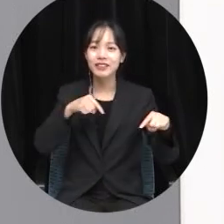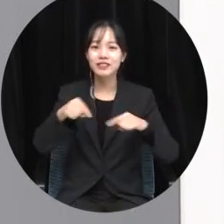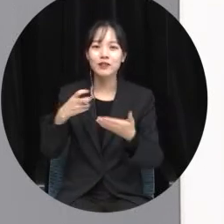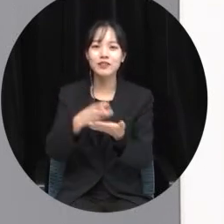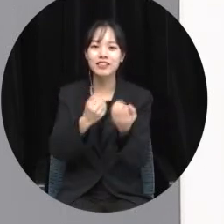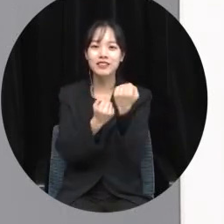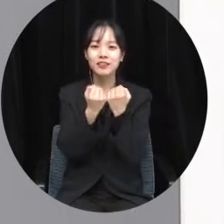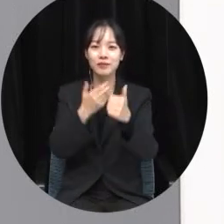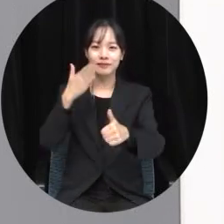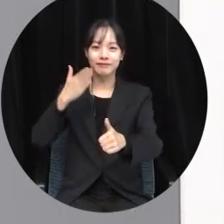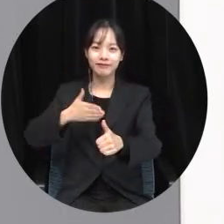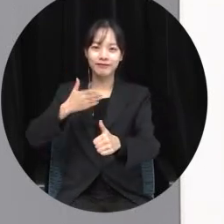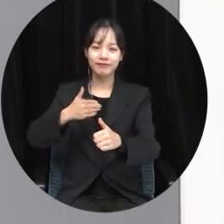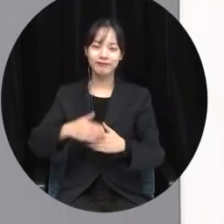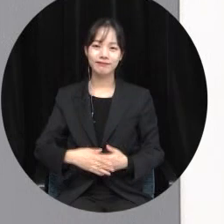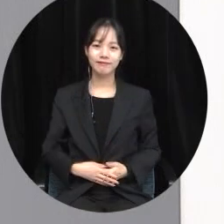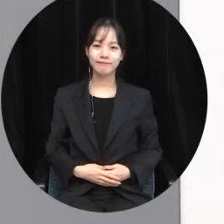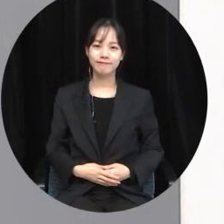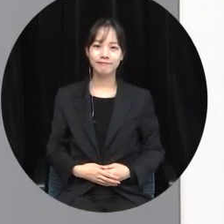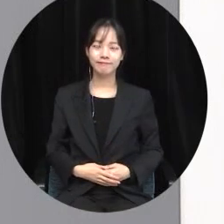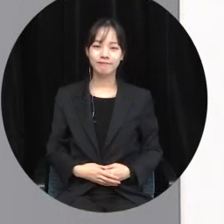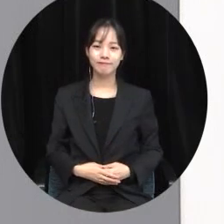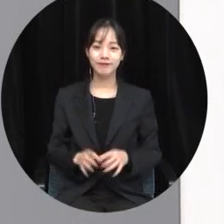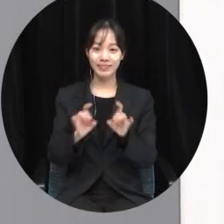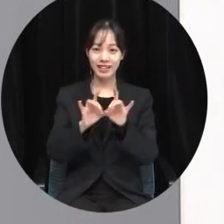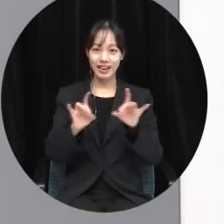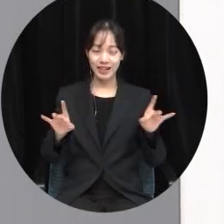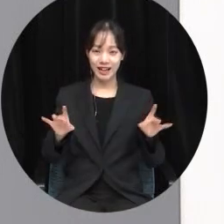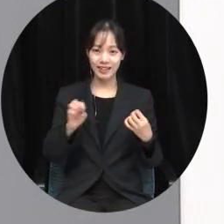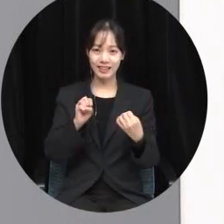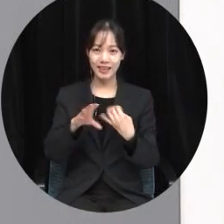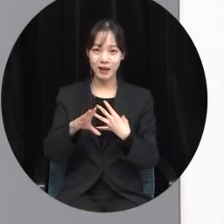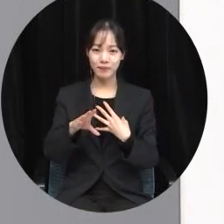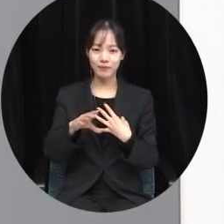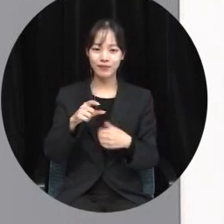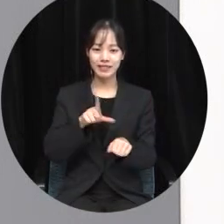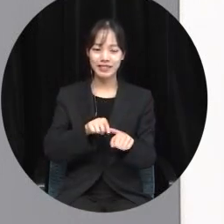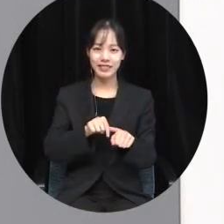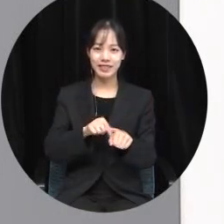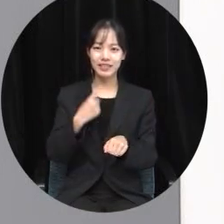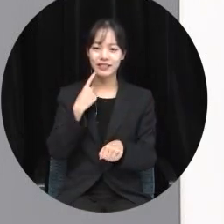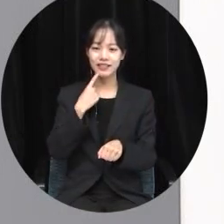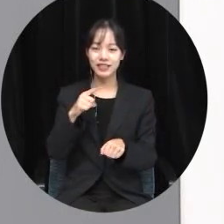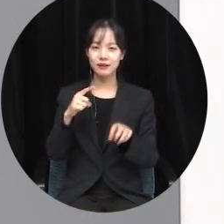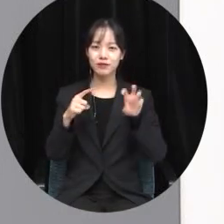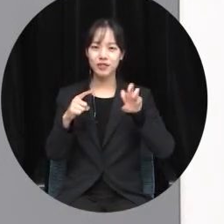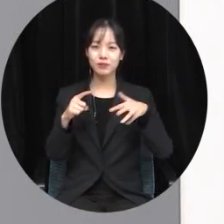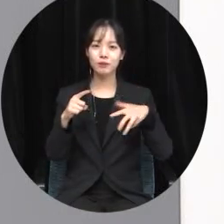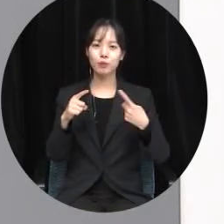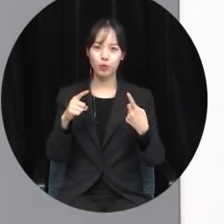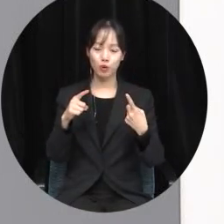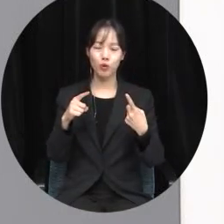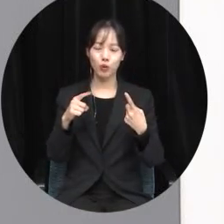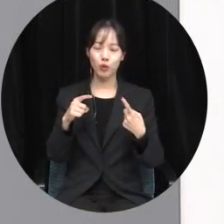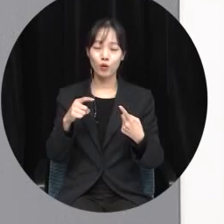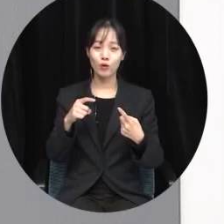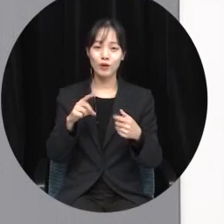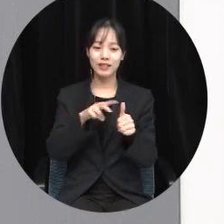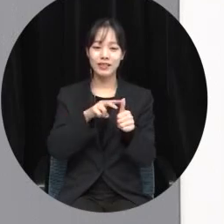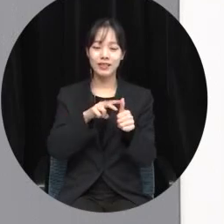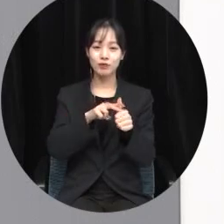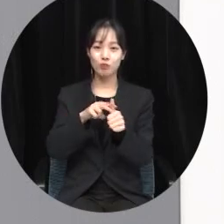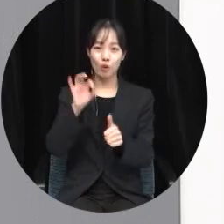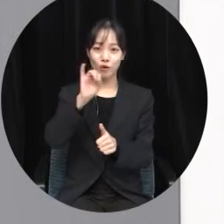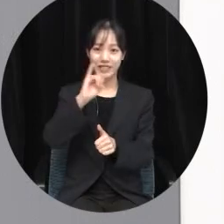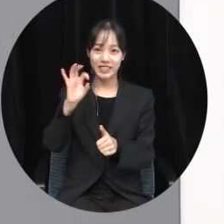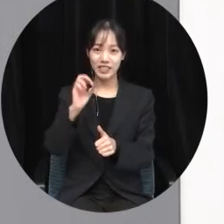말씀해 주시기 바랍니다. 후보당 답변 시간은 1분 30초입니다. 먼저 이용선 후보 답변해